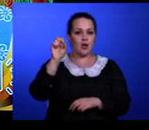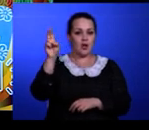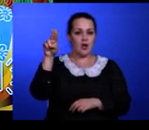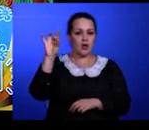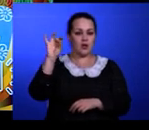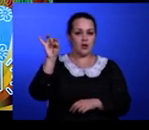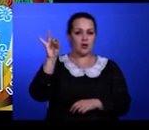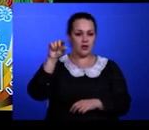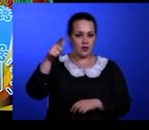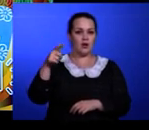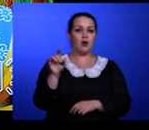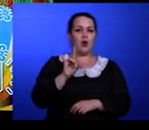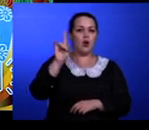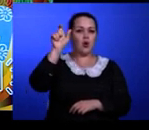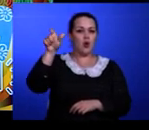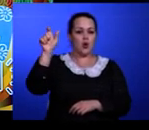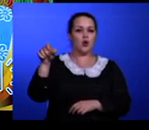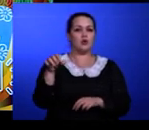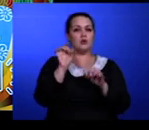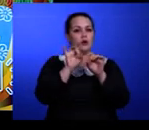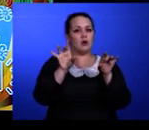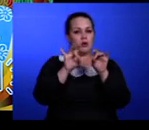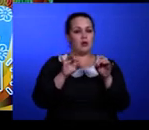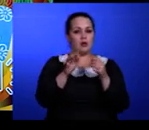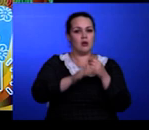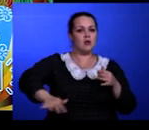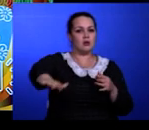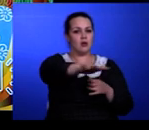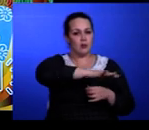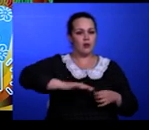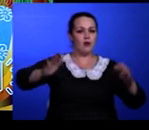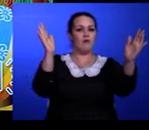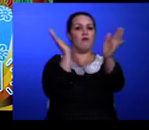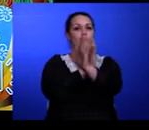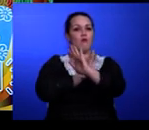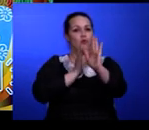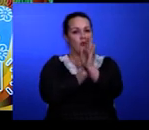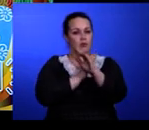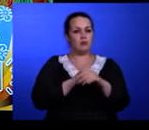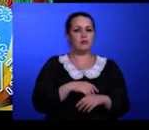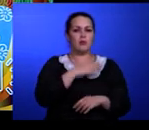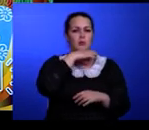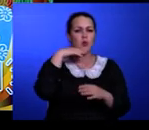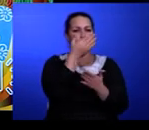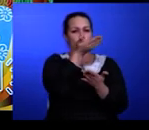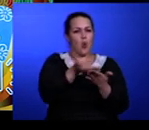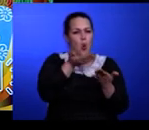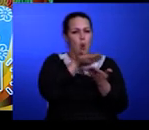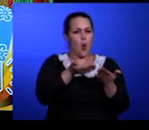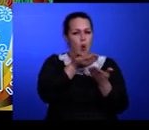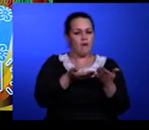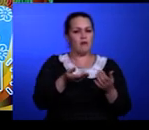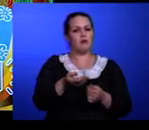рассказали ему о делах на земле и в воздухе на давали ему много практических советов